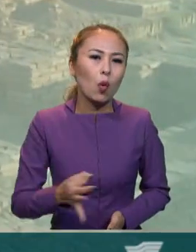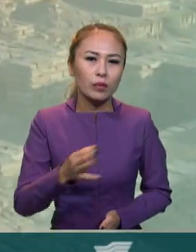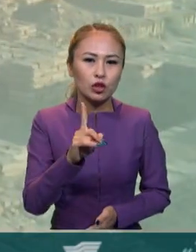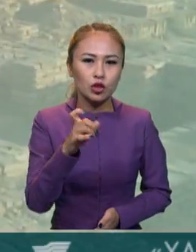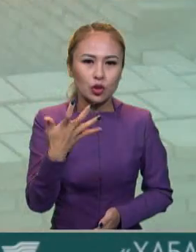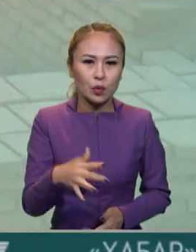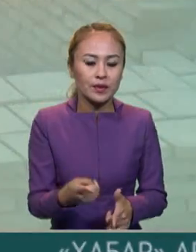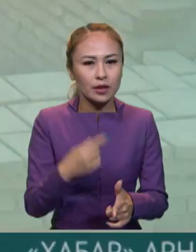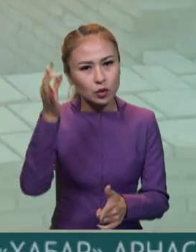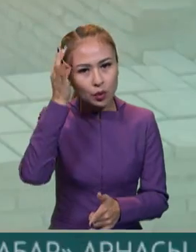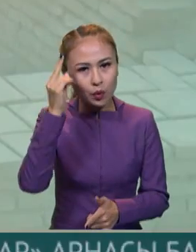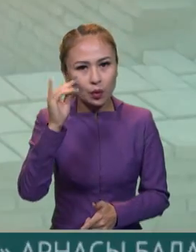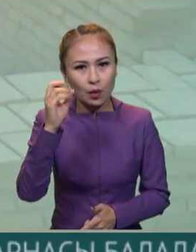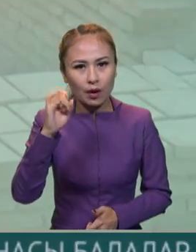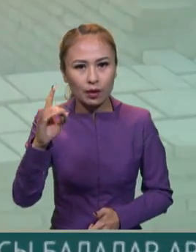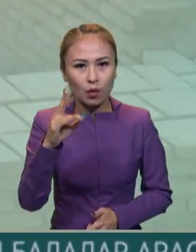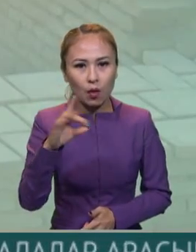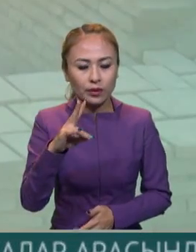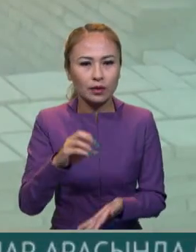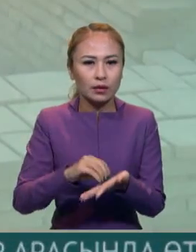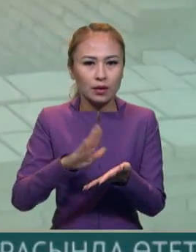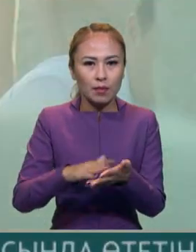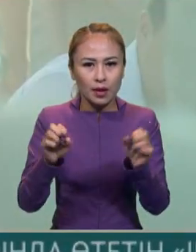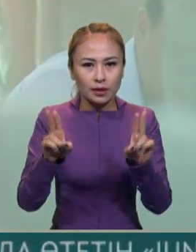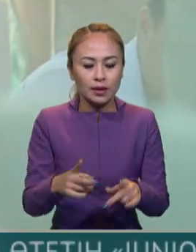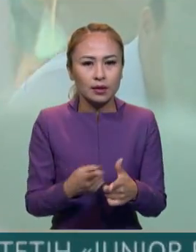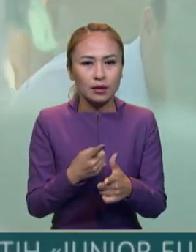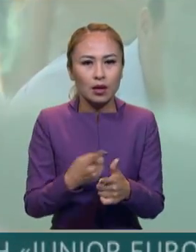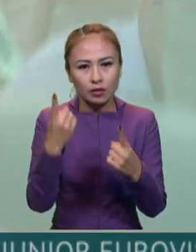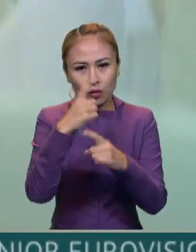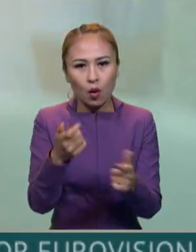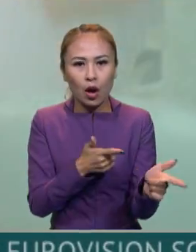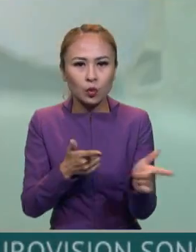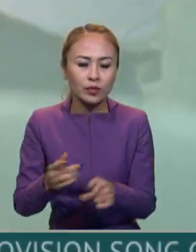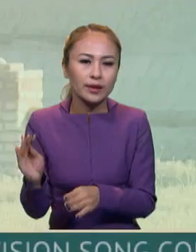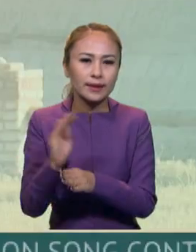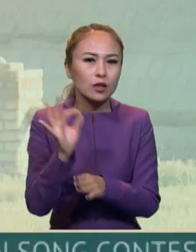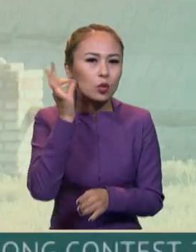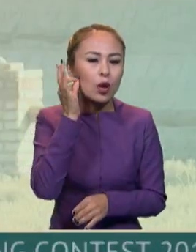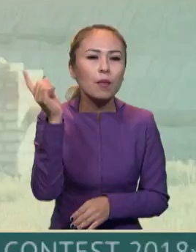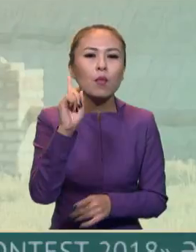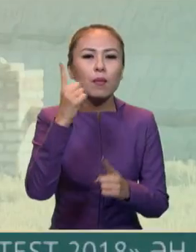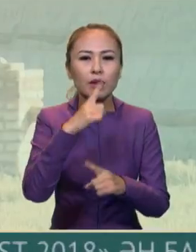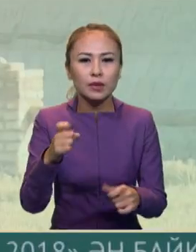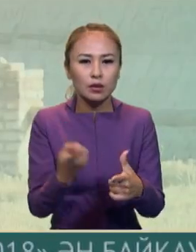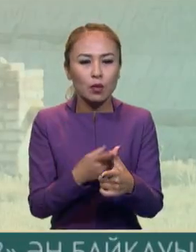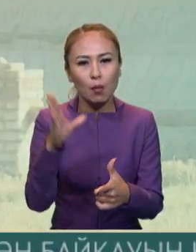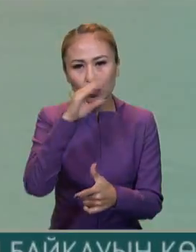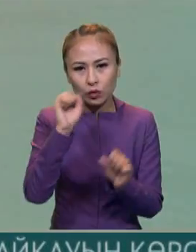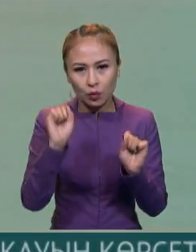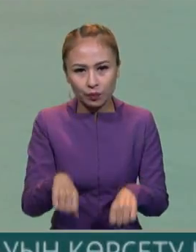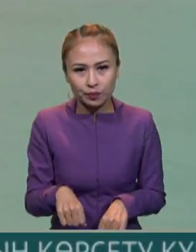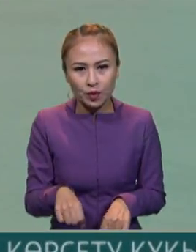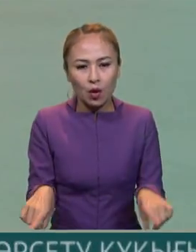Қызылорда облысында 150 ескерткішке QR-код орнатылады. Ал арнайы дайындалатын мобильді қосымшадан ескерткіш туралы мәліметтерді